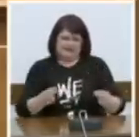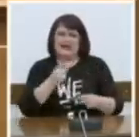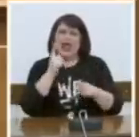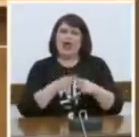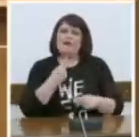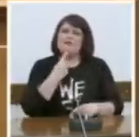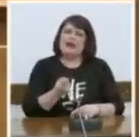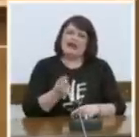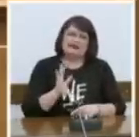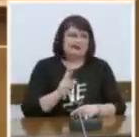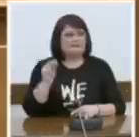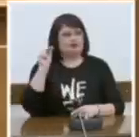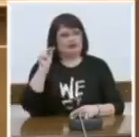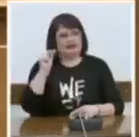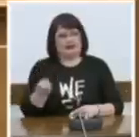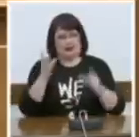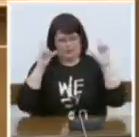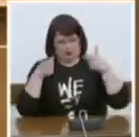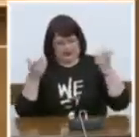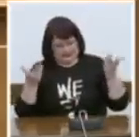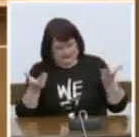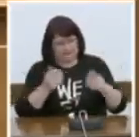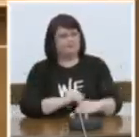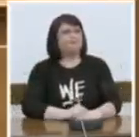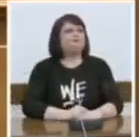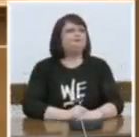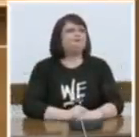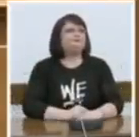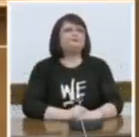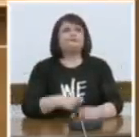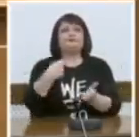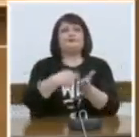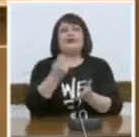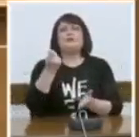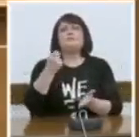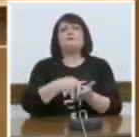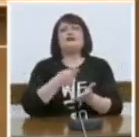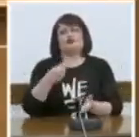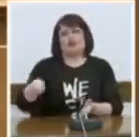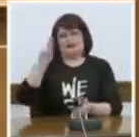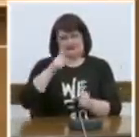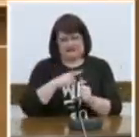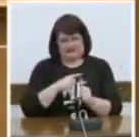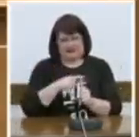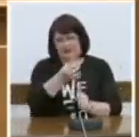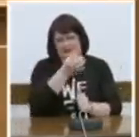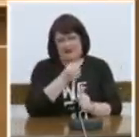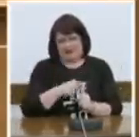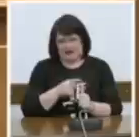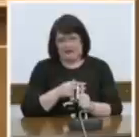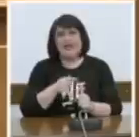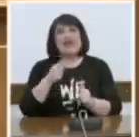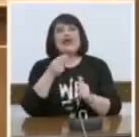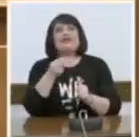και στην προεκλογική ατζέντα της Νέας Δημοκρατίας. Να αυξήσουμε τους μισθούς, αναφέρθηκε ο κ. Πρωθυπουργός σε αυτό, και να λύσουμε τα θέματα της υγείας.